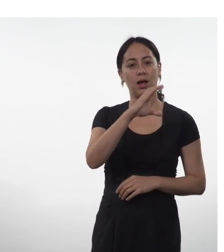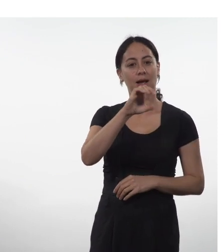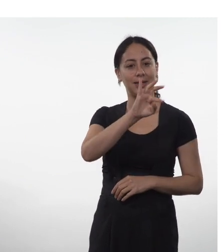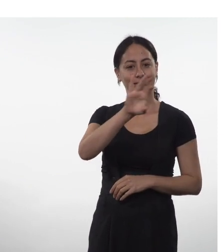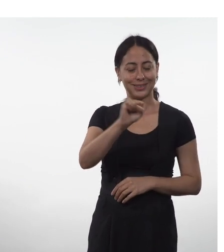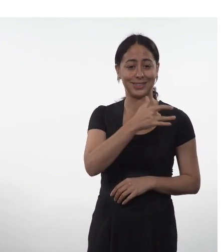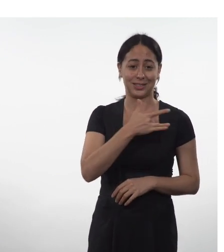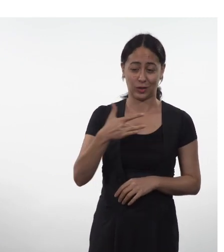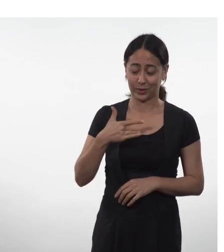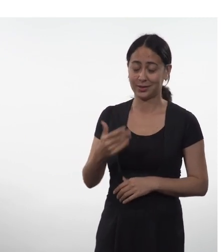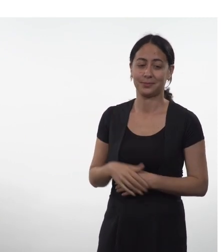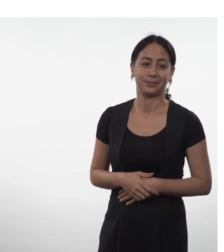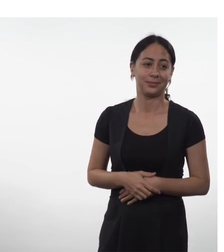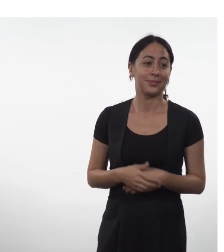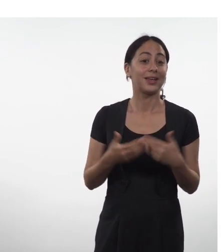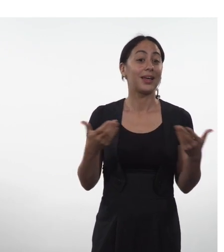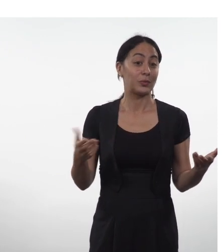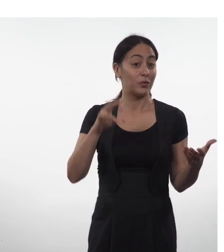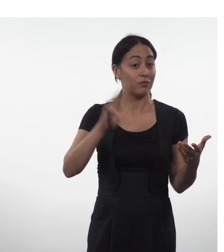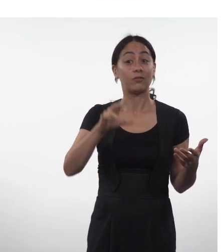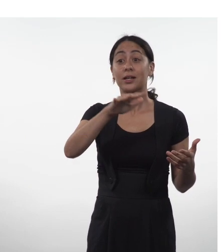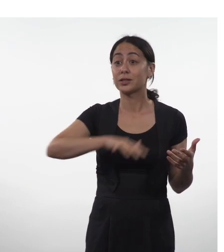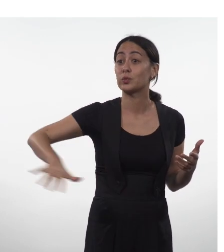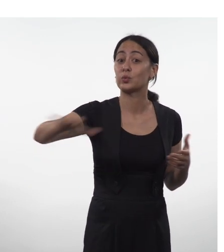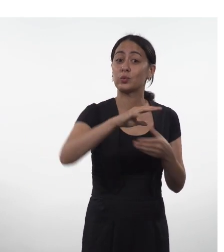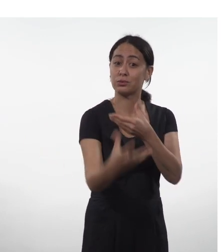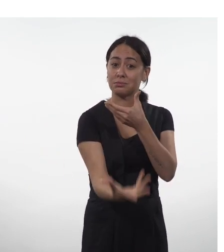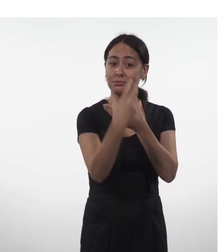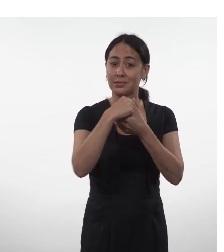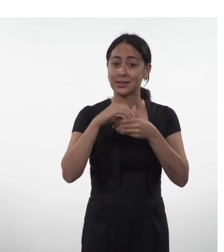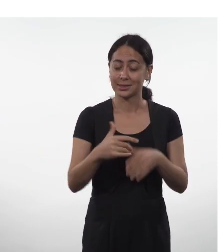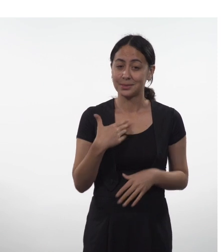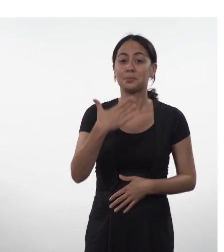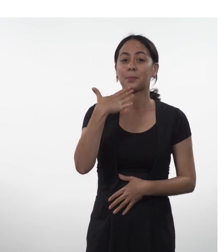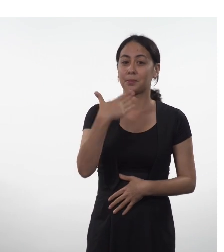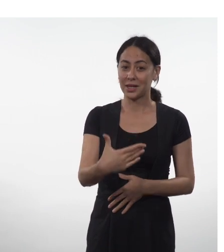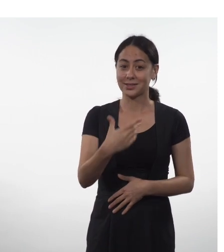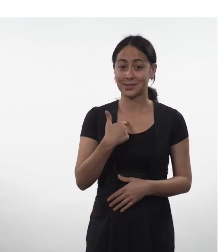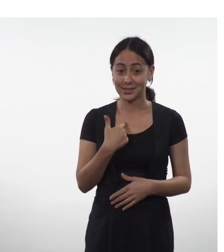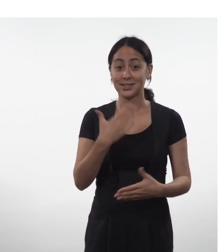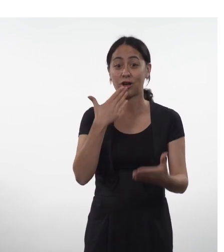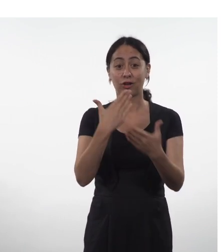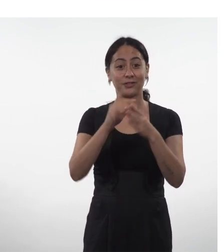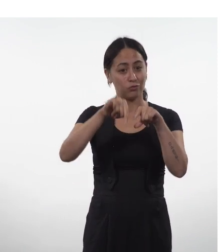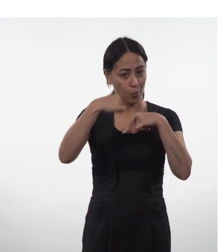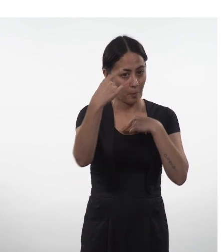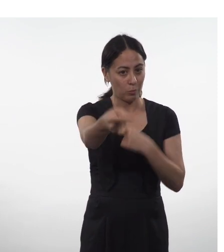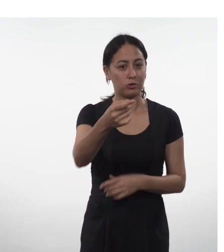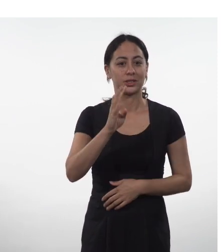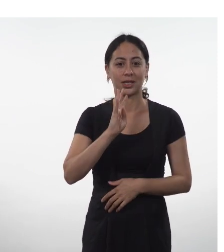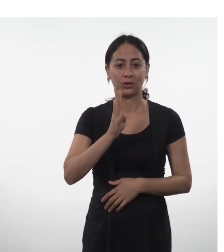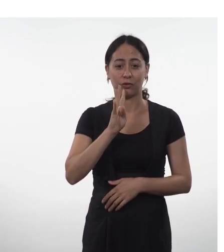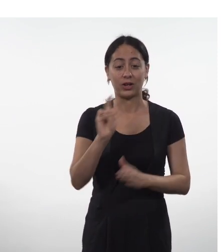faire. Et donc, je vous remercie tous pour votre participation. Je vous donne rendez-vous pour le prochain webinaire qui aura lieu